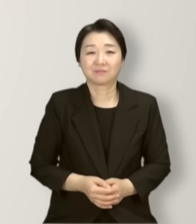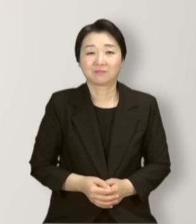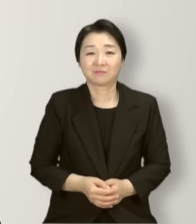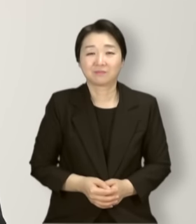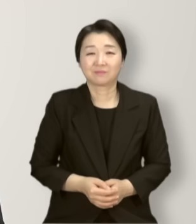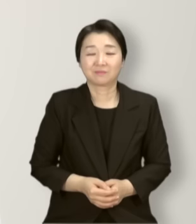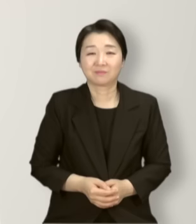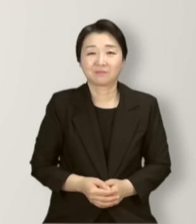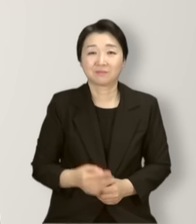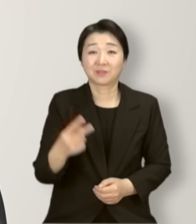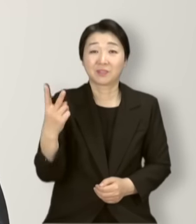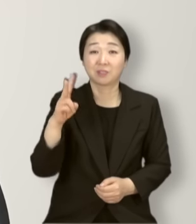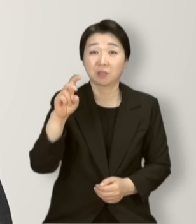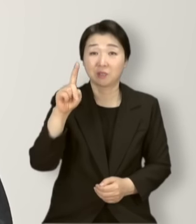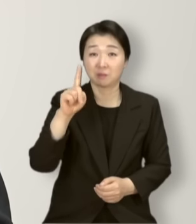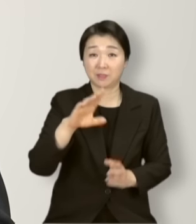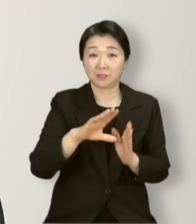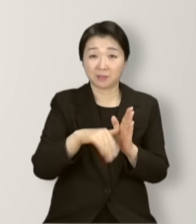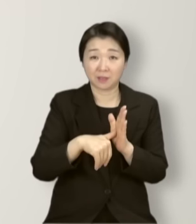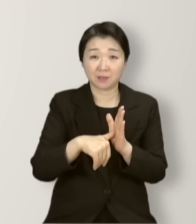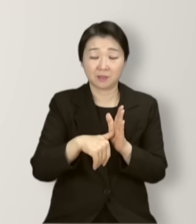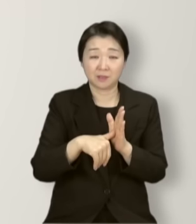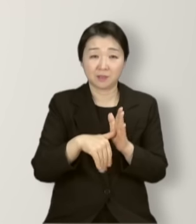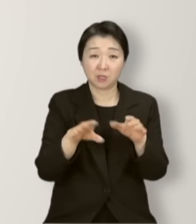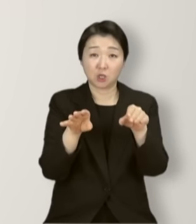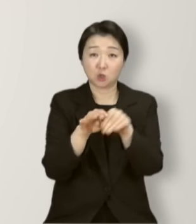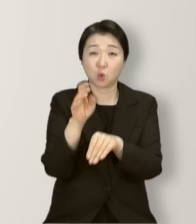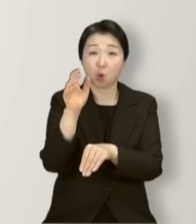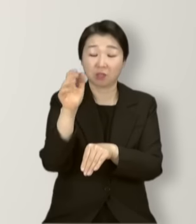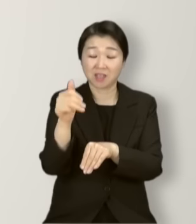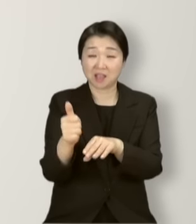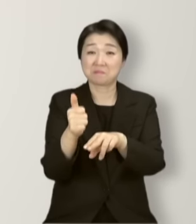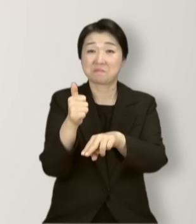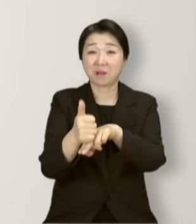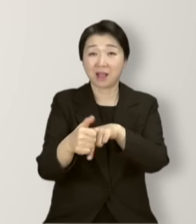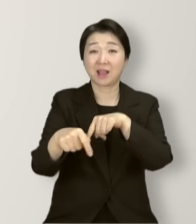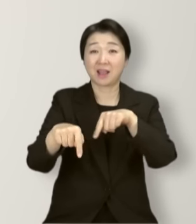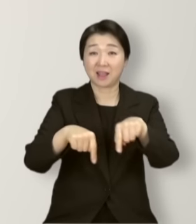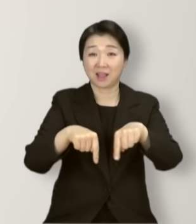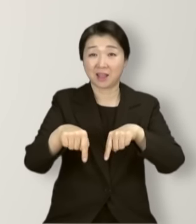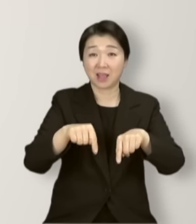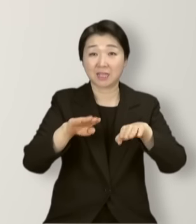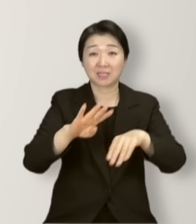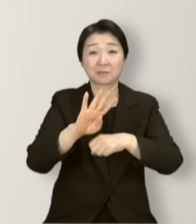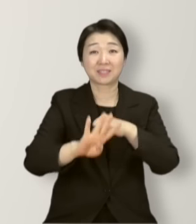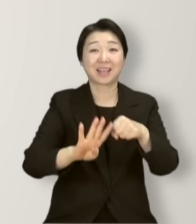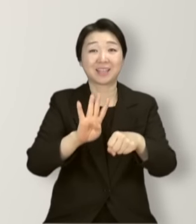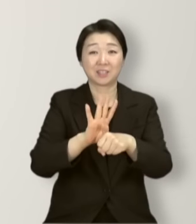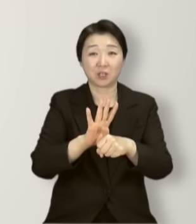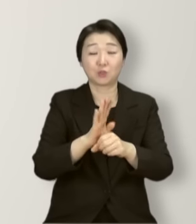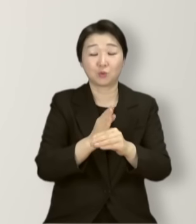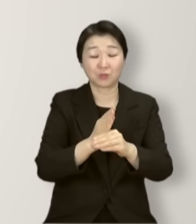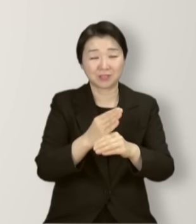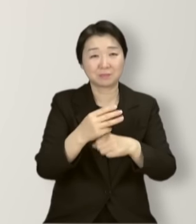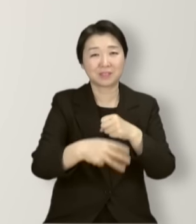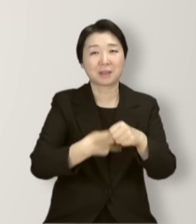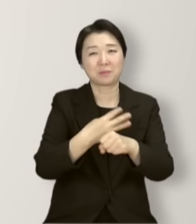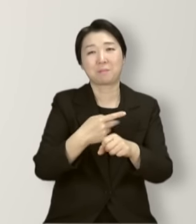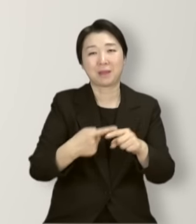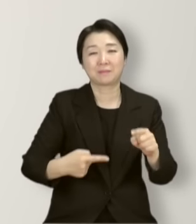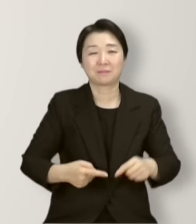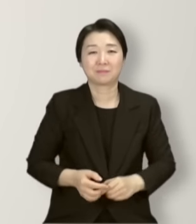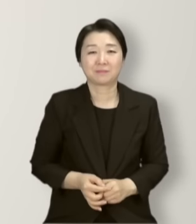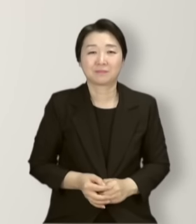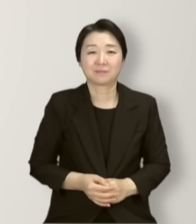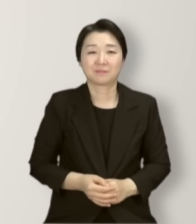그럼 2021년에 이제 총장으로 취임을 예. 하시고 지금 4년 차에 저 예, 3년 반 됐습니다. 3년 반